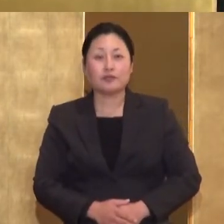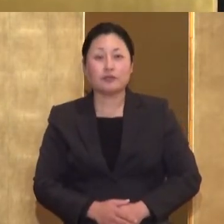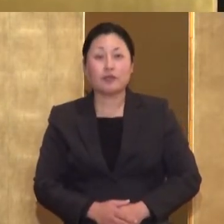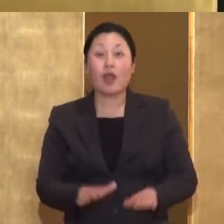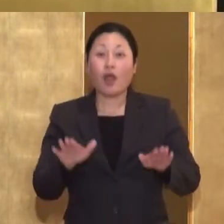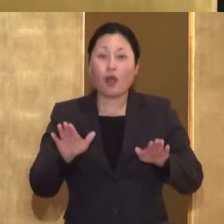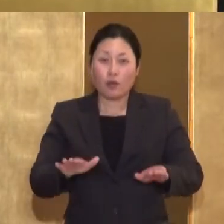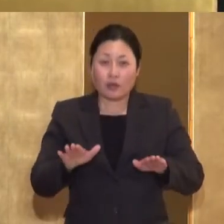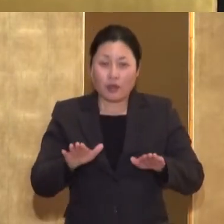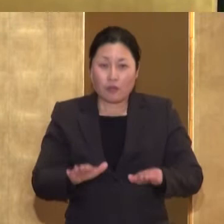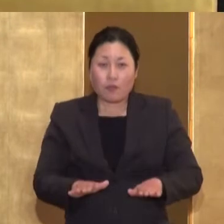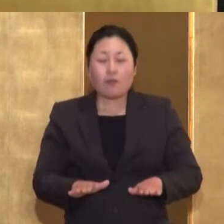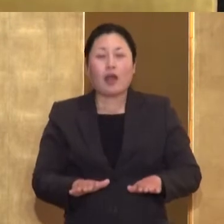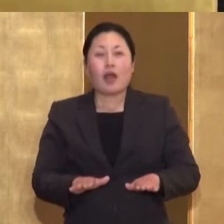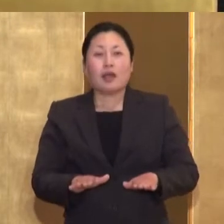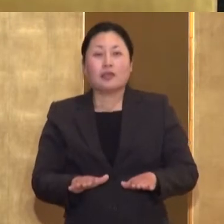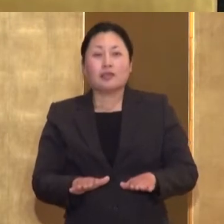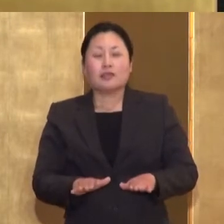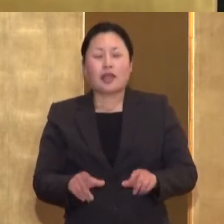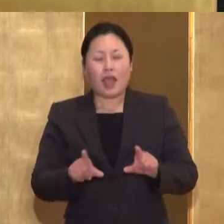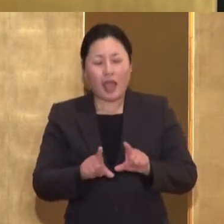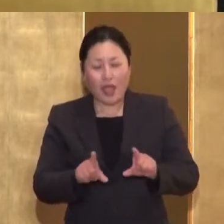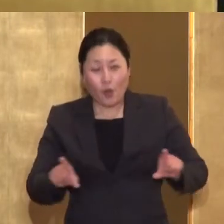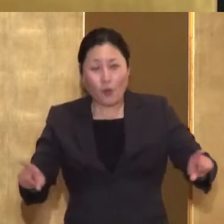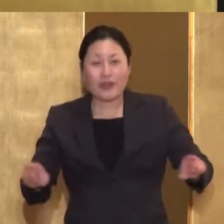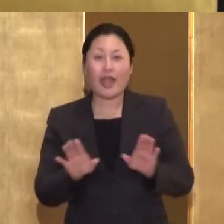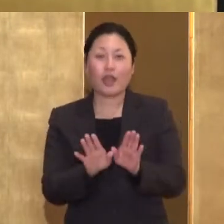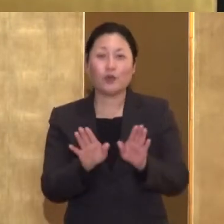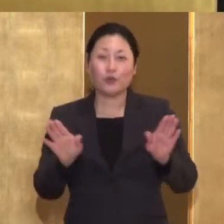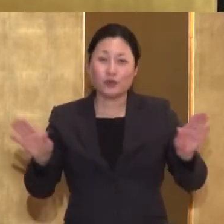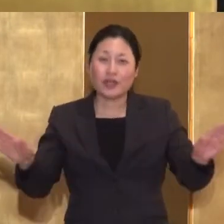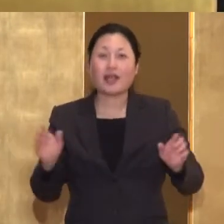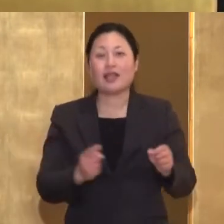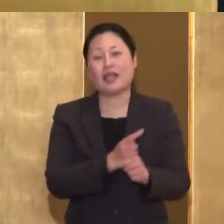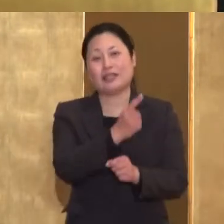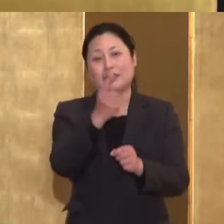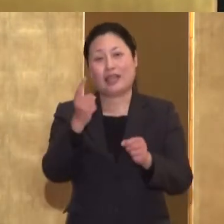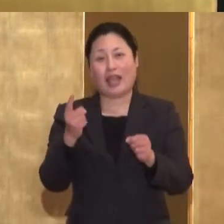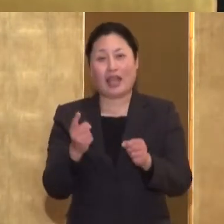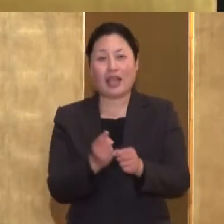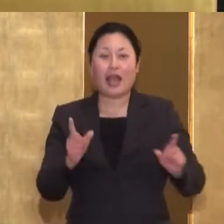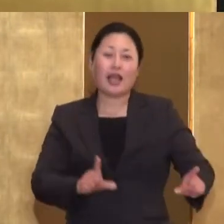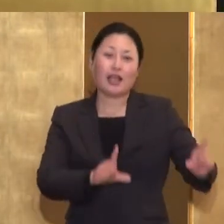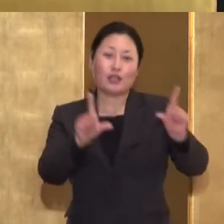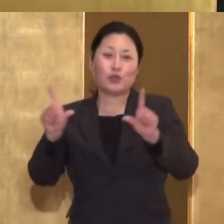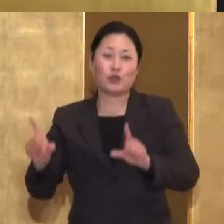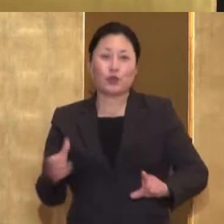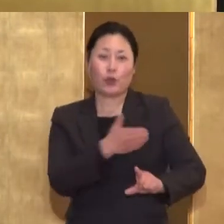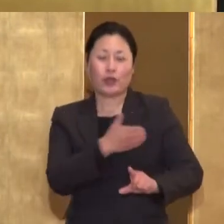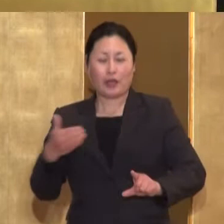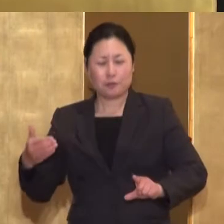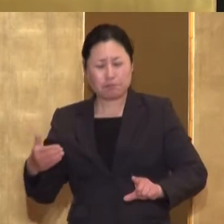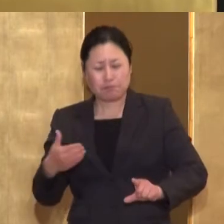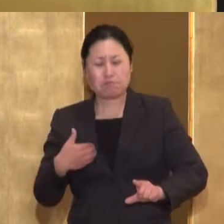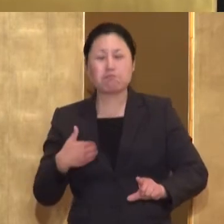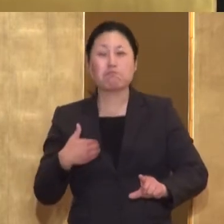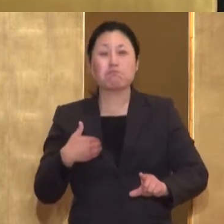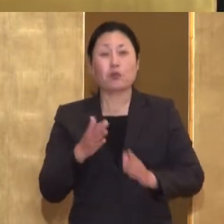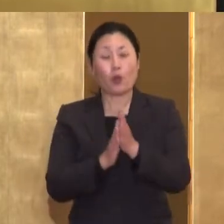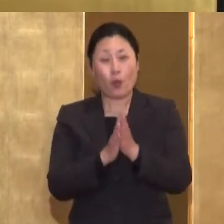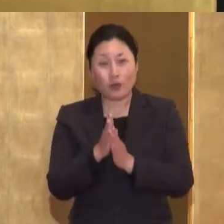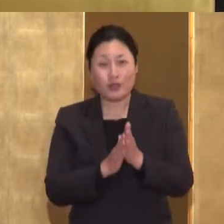本年はどうか平穏で豊かな一年を過ごせるようにとの思いで先ほ